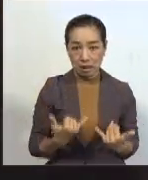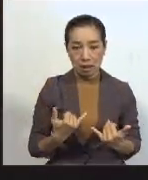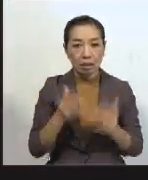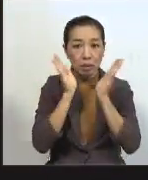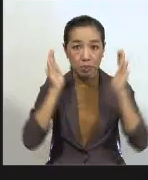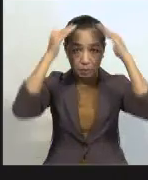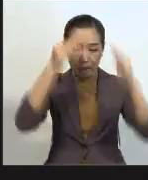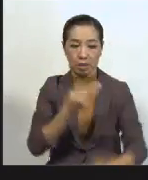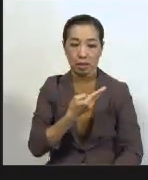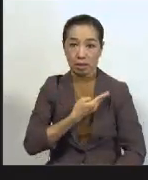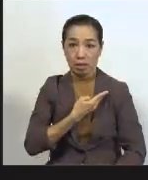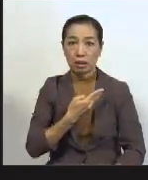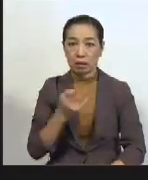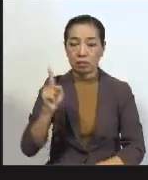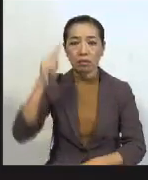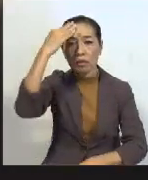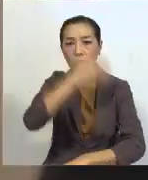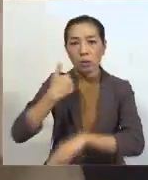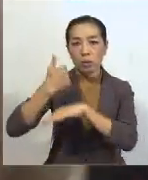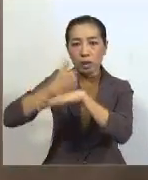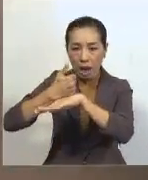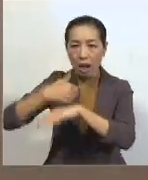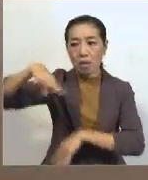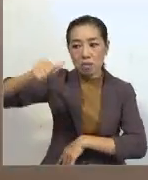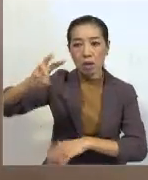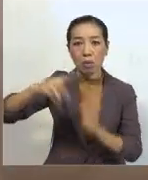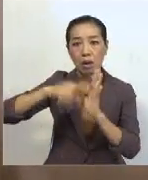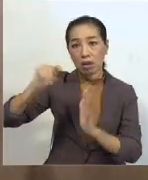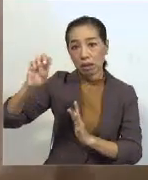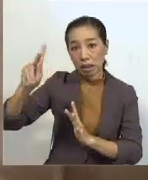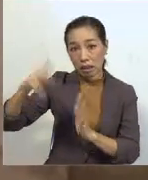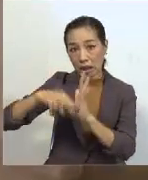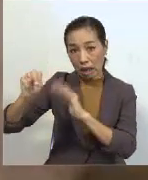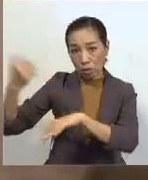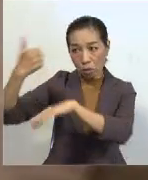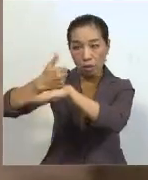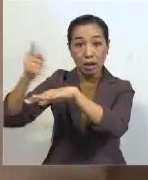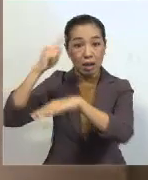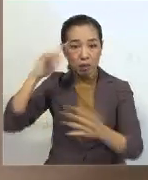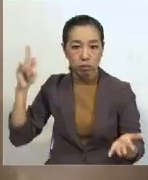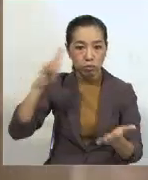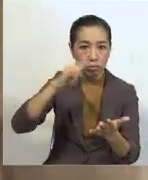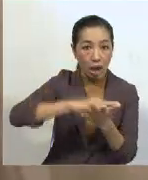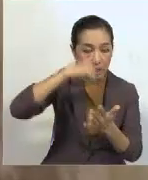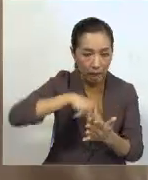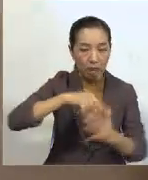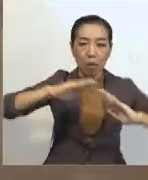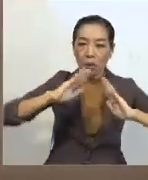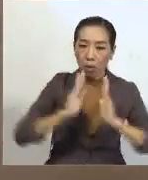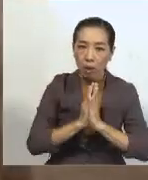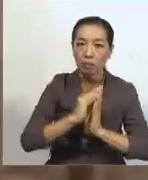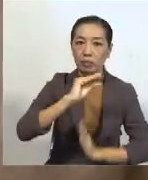ปาปาฟรังซิสพระประมุขแห่งนครรัฐวาติกันจึงมีความสำคัญกับคณะสงฆ์วัดพระเชตุพนวิมลมังคลาร